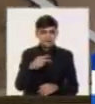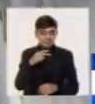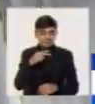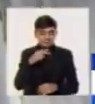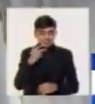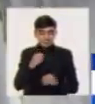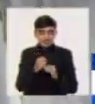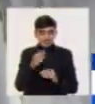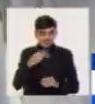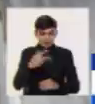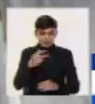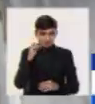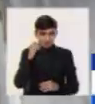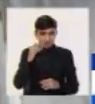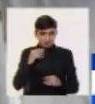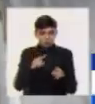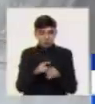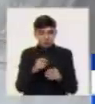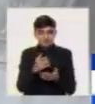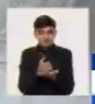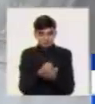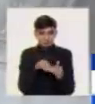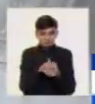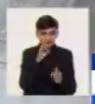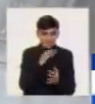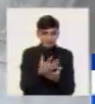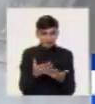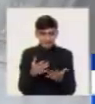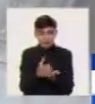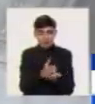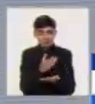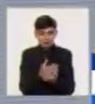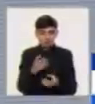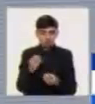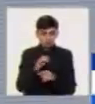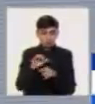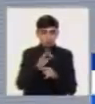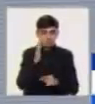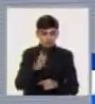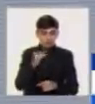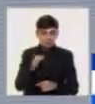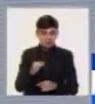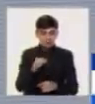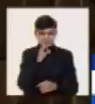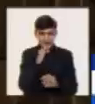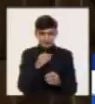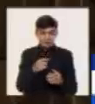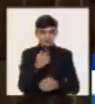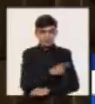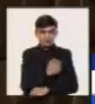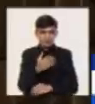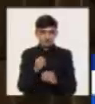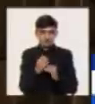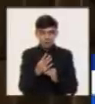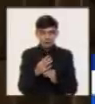миллион дана дәрі-дәрмек пен медициналық өнімдер жеткізілуі жоспарланып отыр. Бүгінгі таңда 33 миллион медициналық препарат әкелініп, оның 14